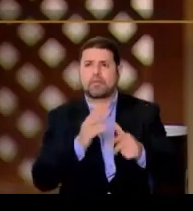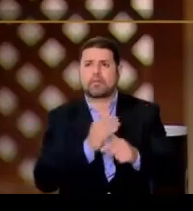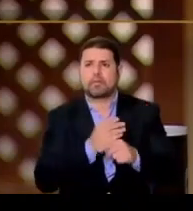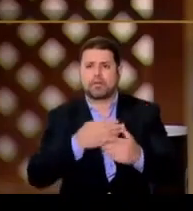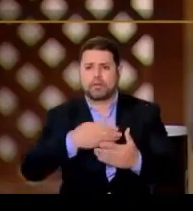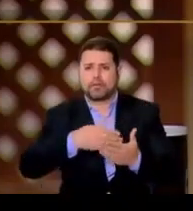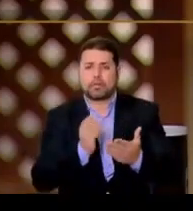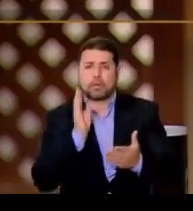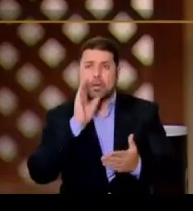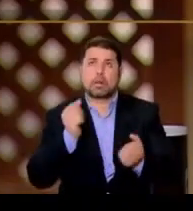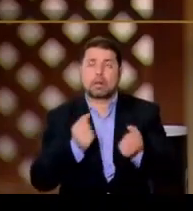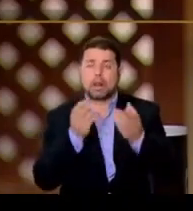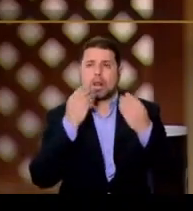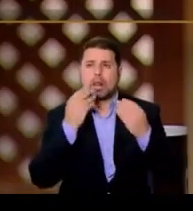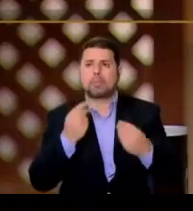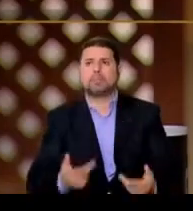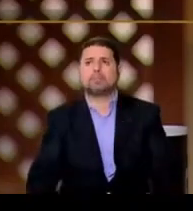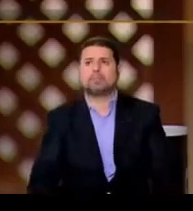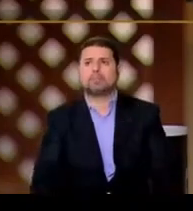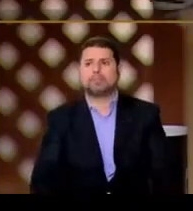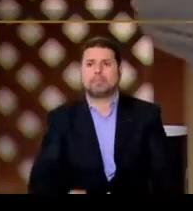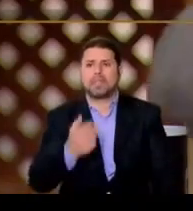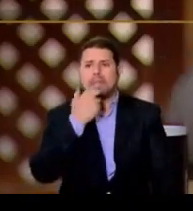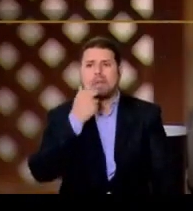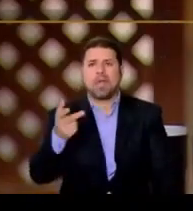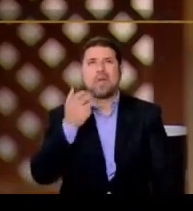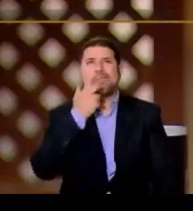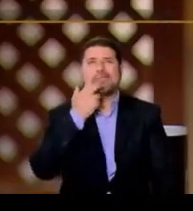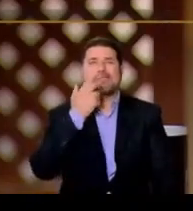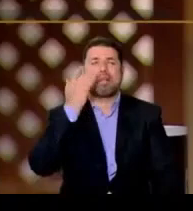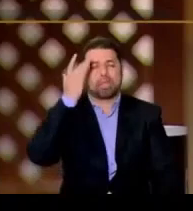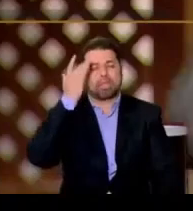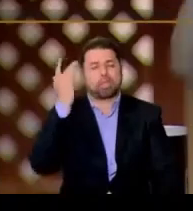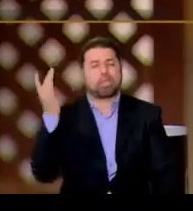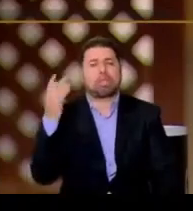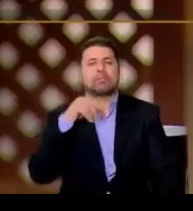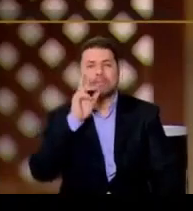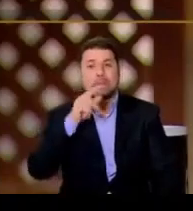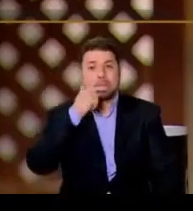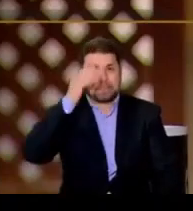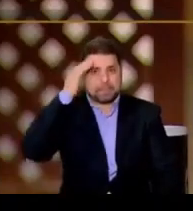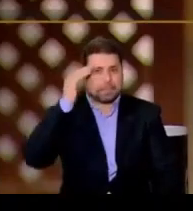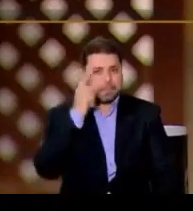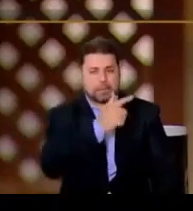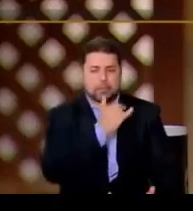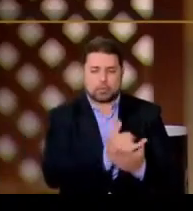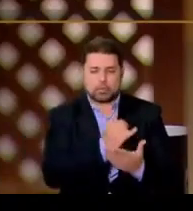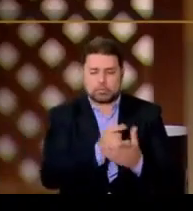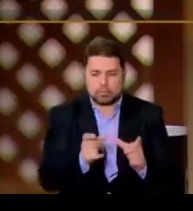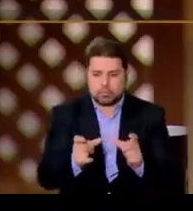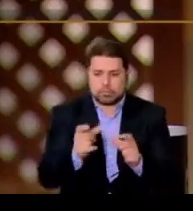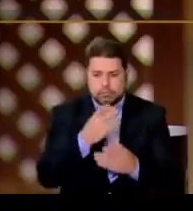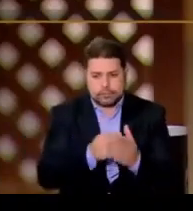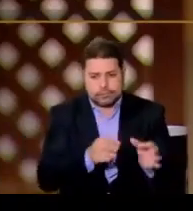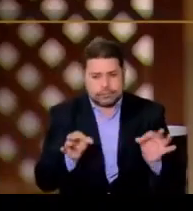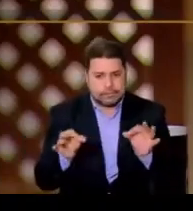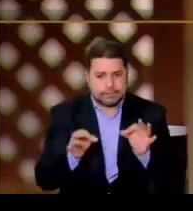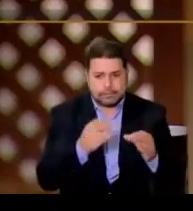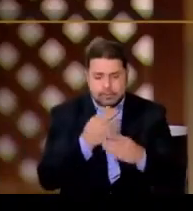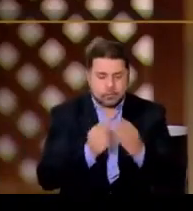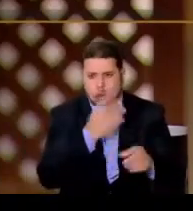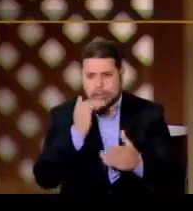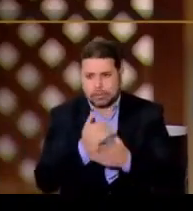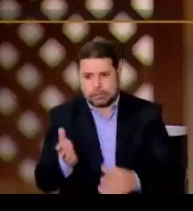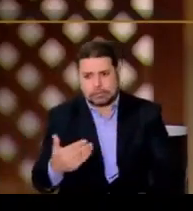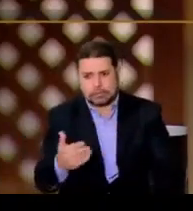فاتوره التعليم خد بالك الرجاله مش متحملين فاتوره التعليم دي دي الستات اللي متحملا الست اللي بتصحي من